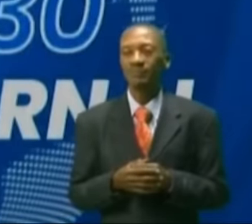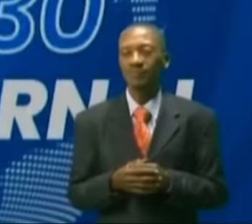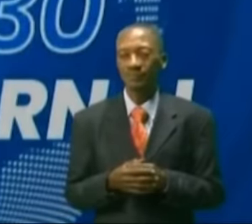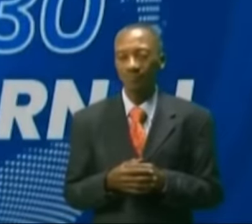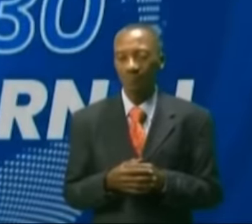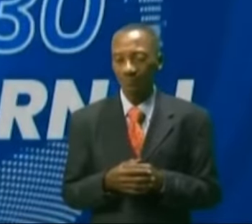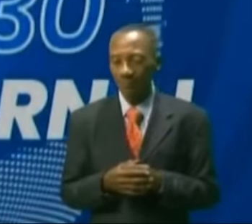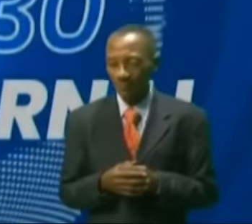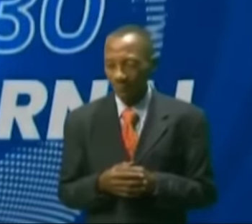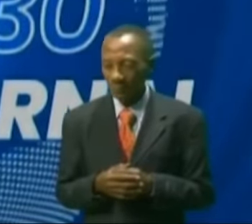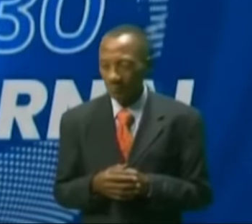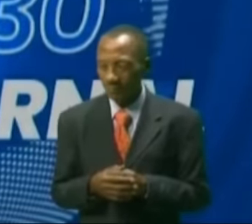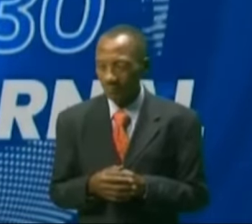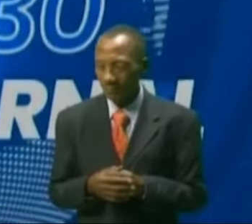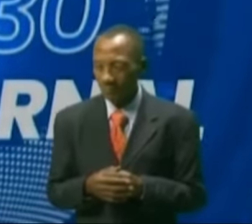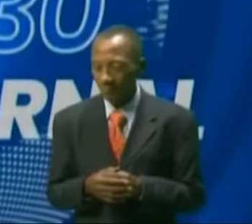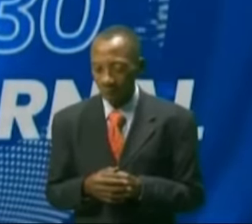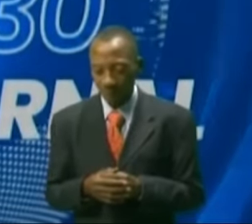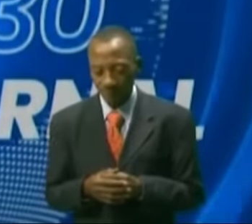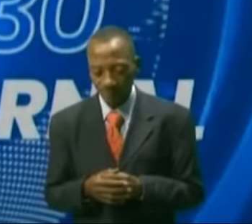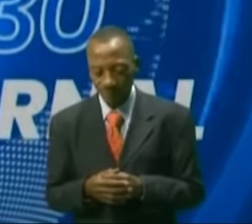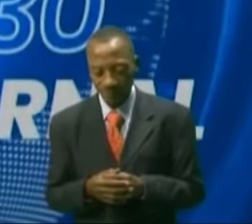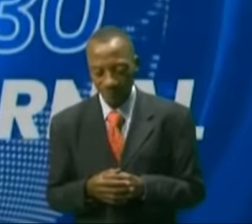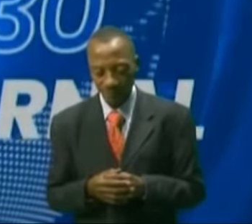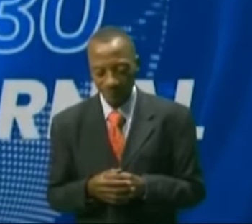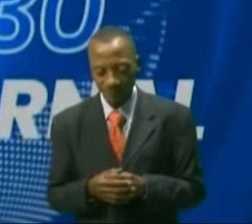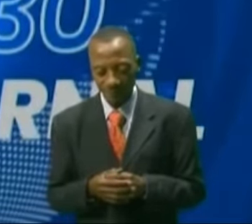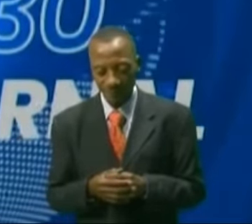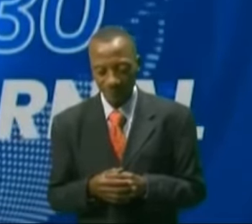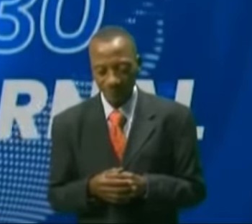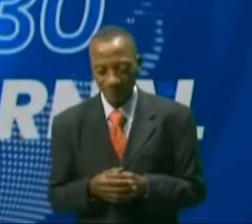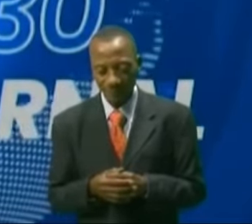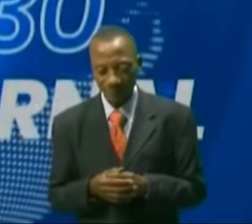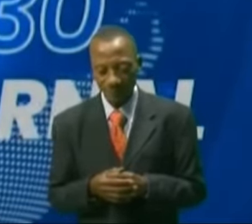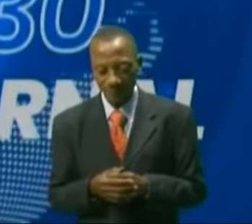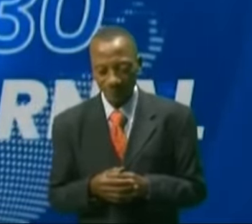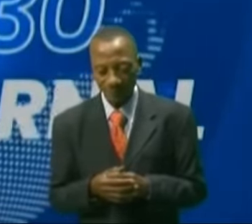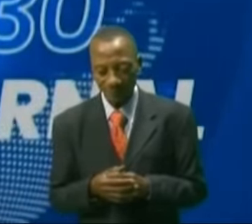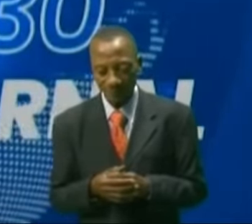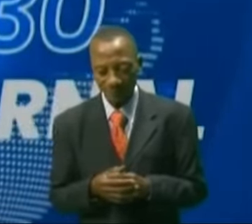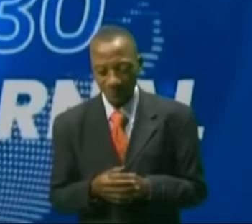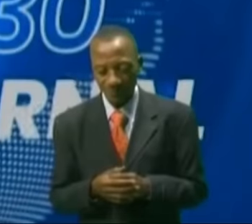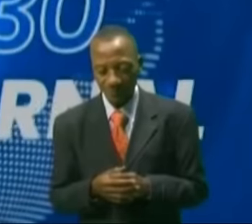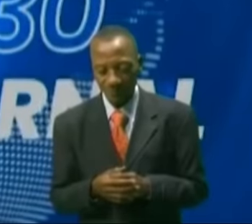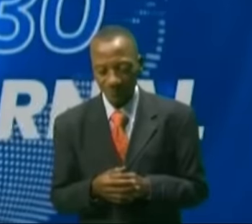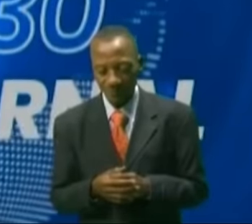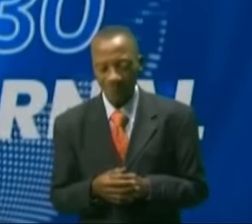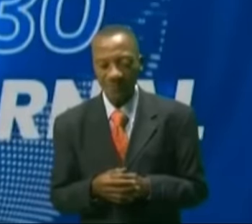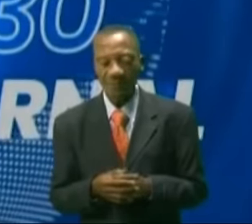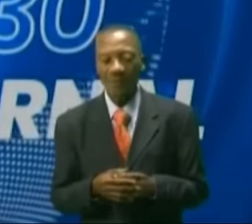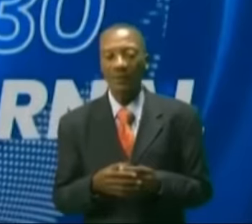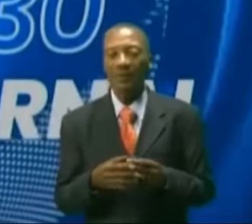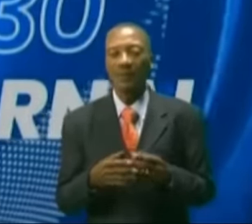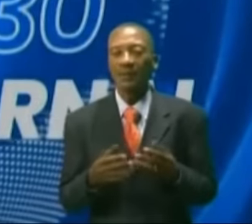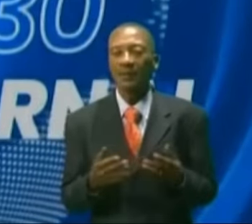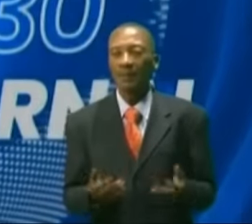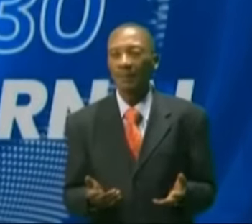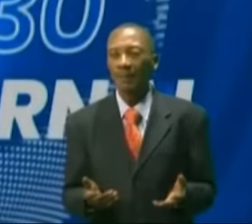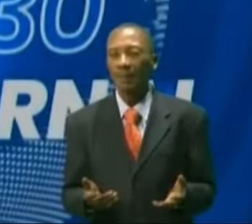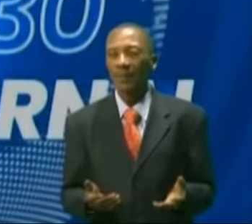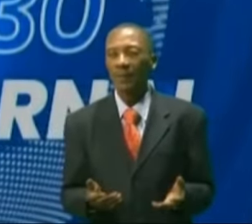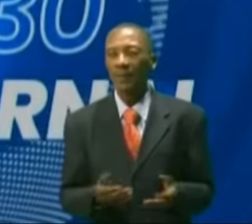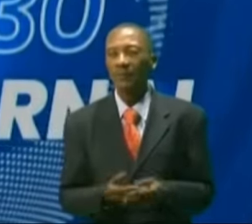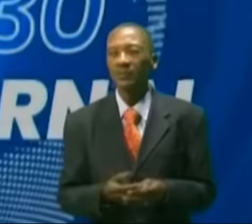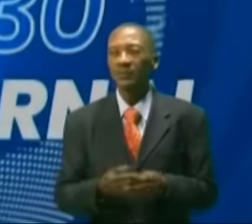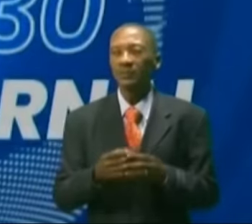Et une page noire dans ce journal, Raymond-Marie Lelo, l'un des chevaliers de la plume et du micro qui vient